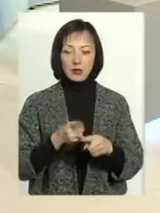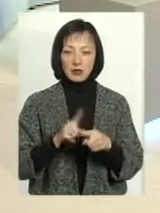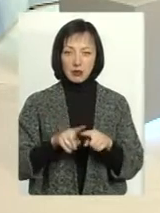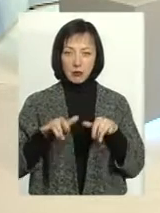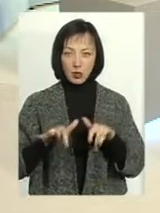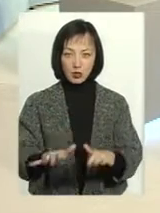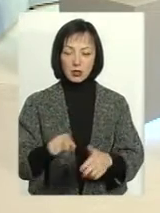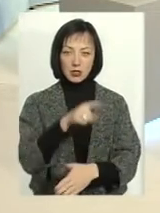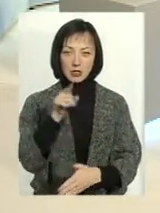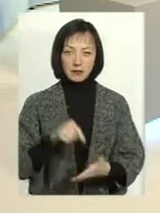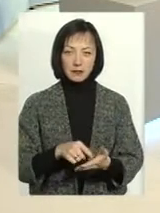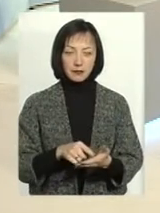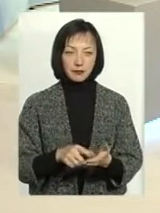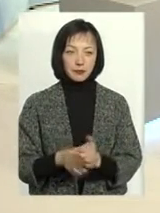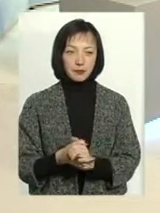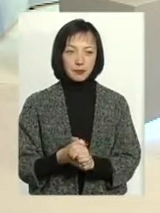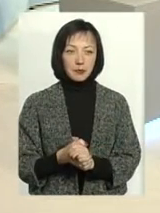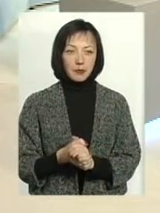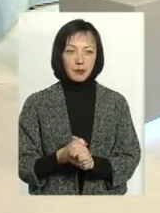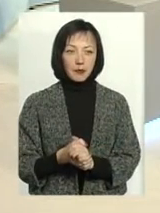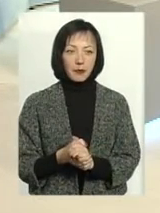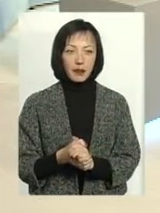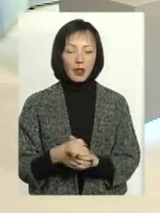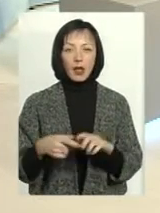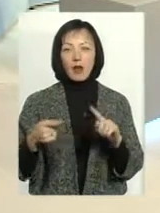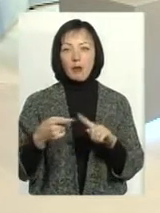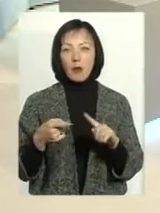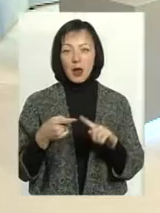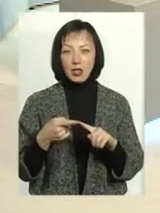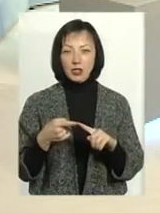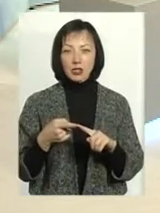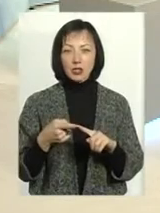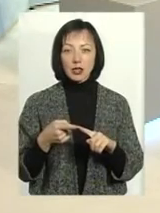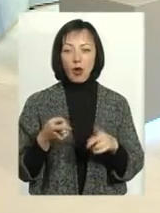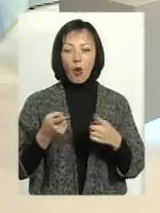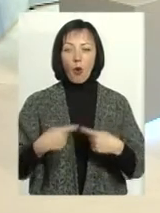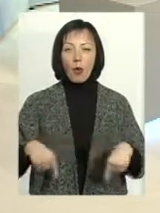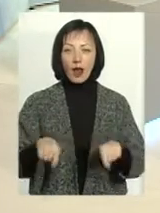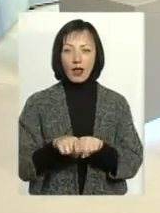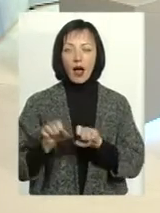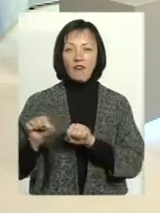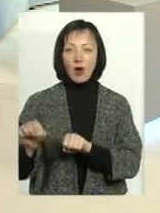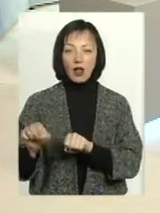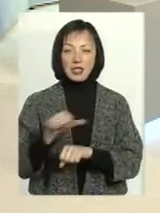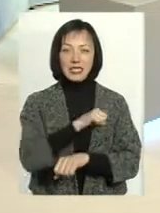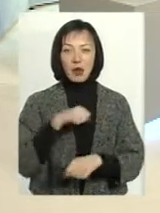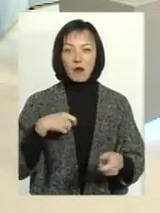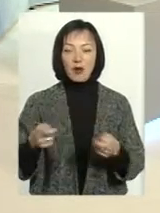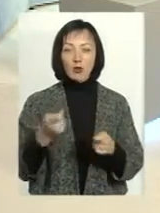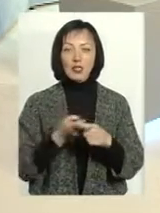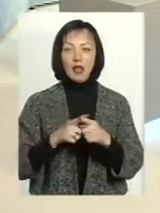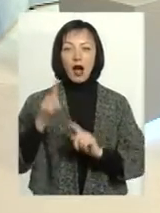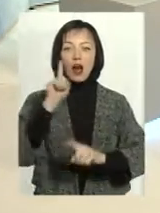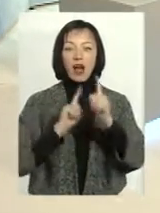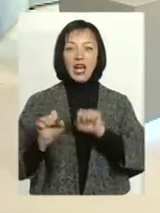процес? Ну, по-перше, органом адвокатського самоврядування в нашому регіоні є Рада адвокатів Хмельницької